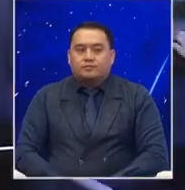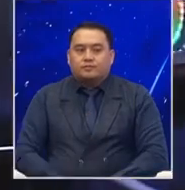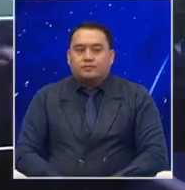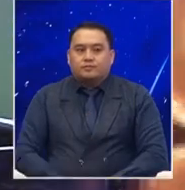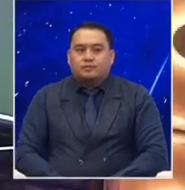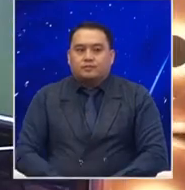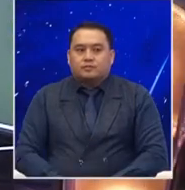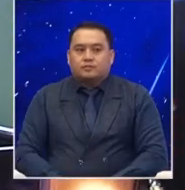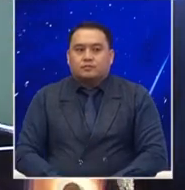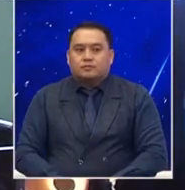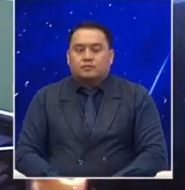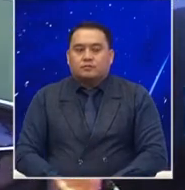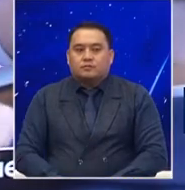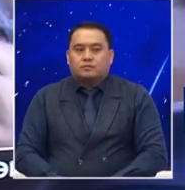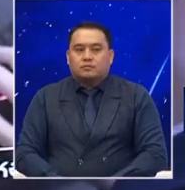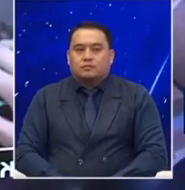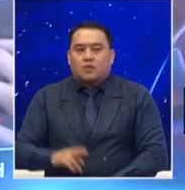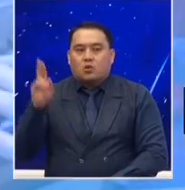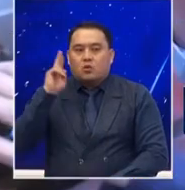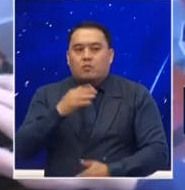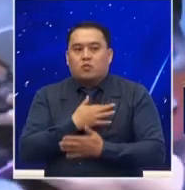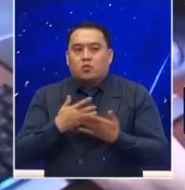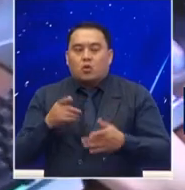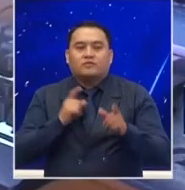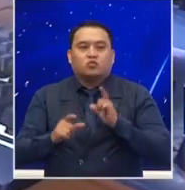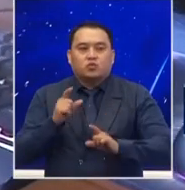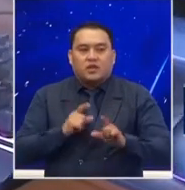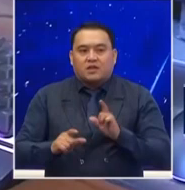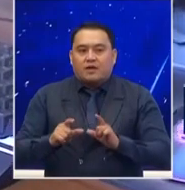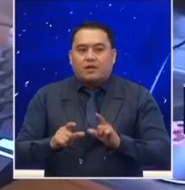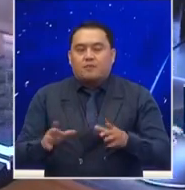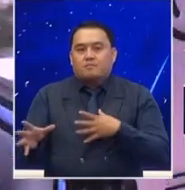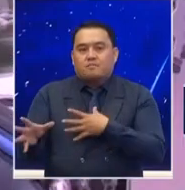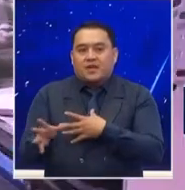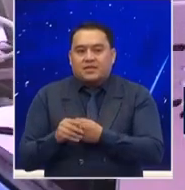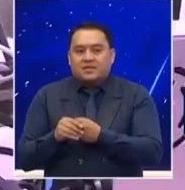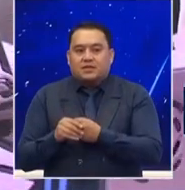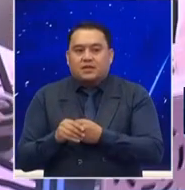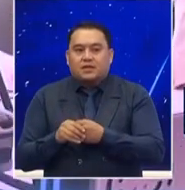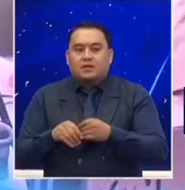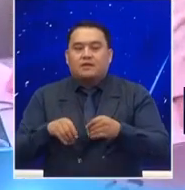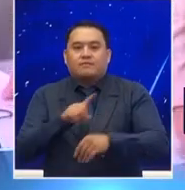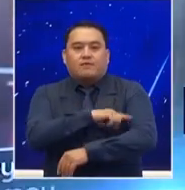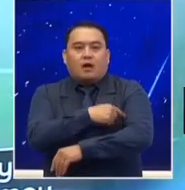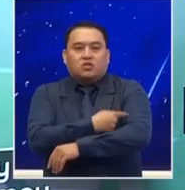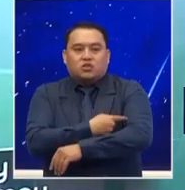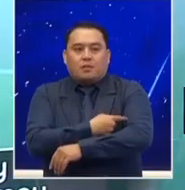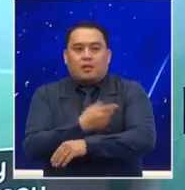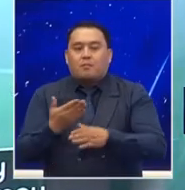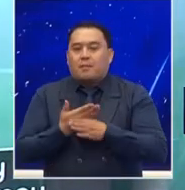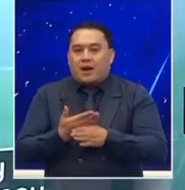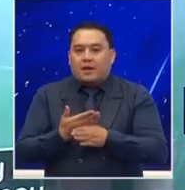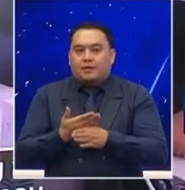этот карантинный период был, очень много студентов вместе с коалиционными врачами помогали